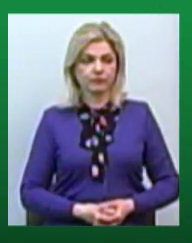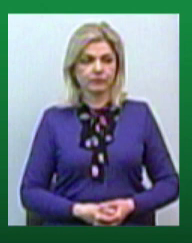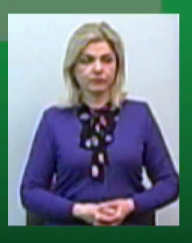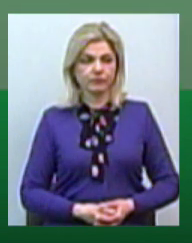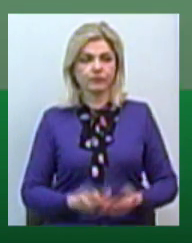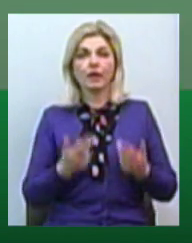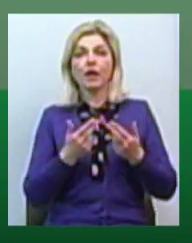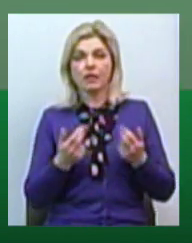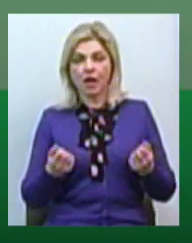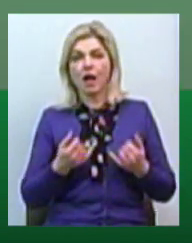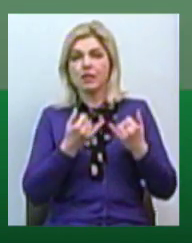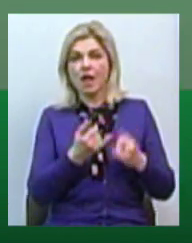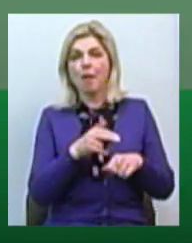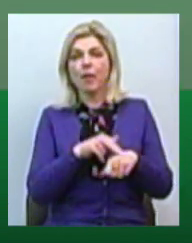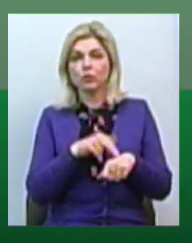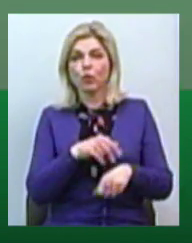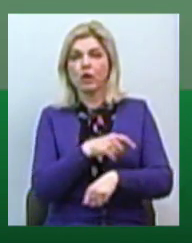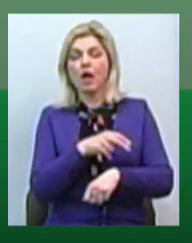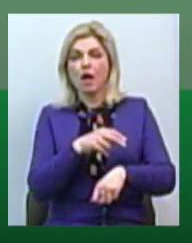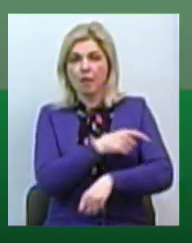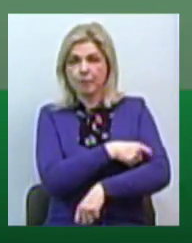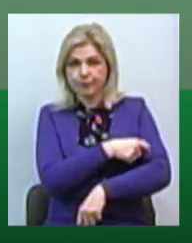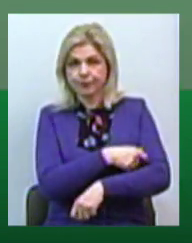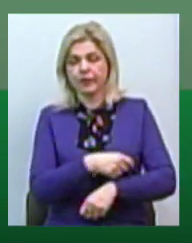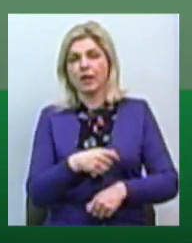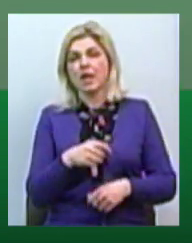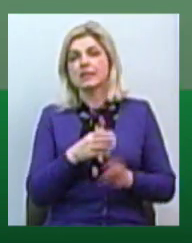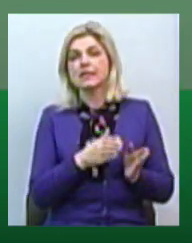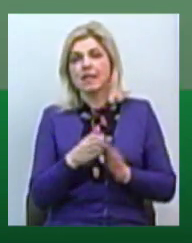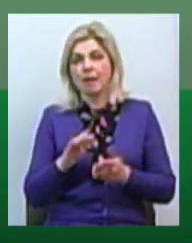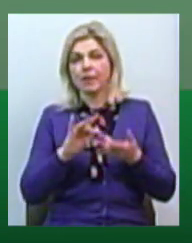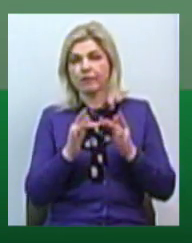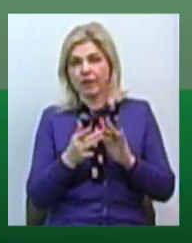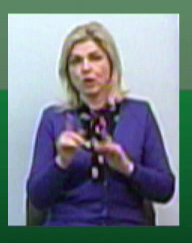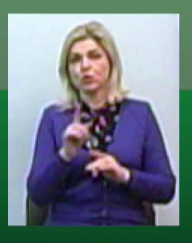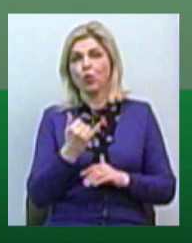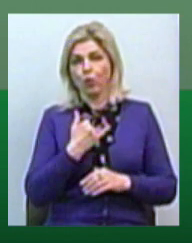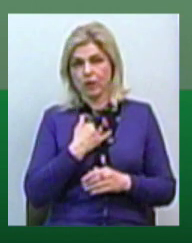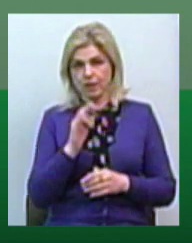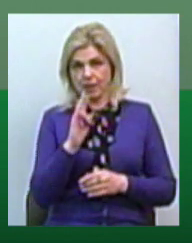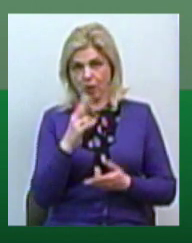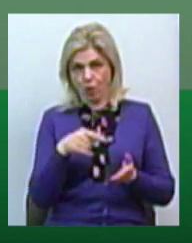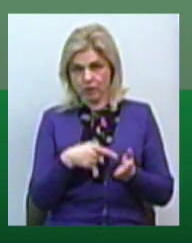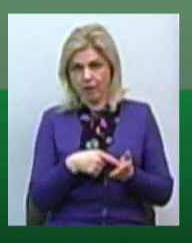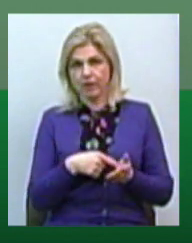Так, для патрульної поліції системи на кшталт «Безпечного міста», як у нас в Миколаєві,